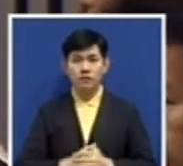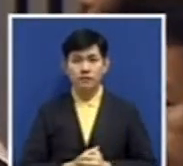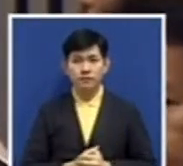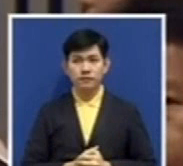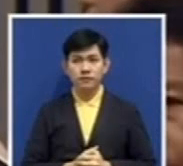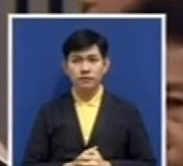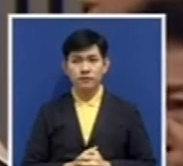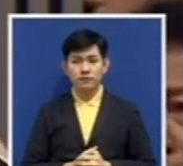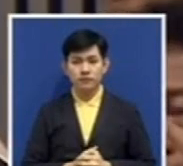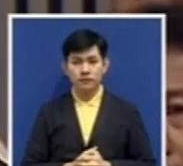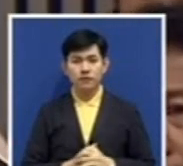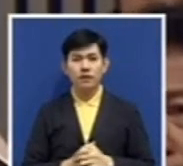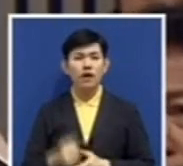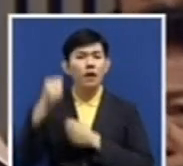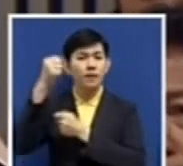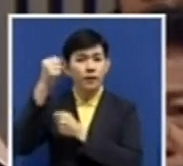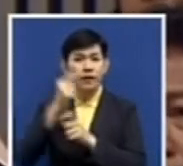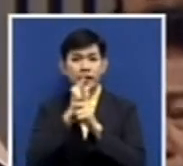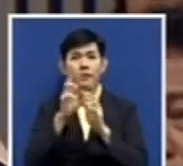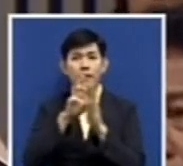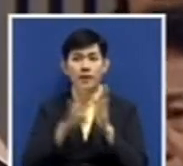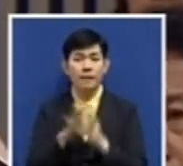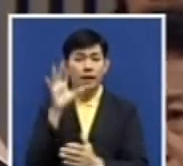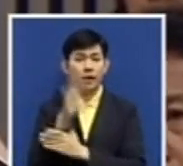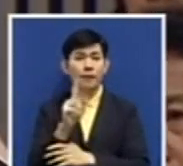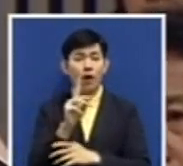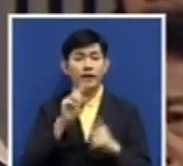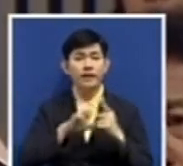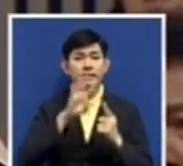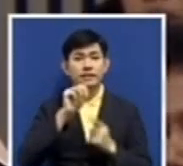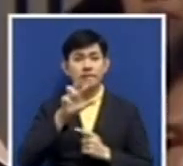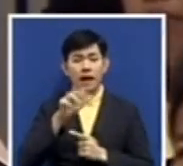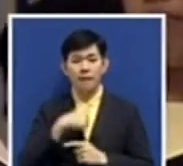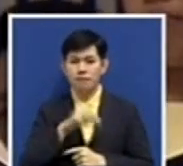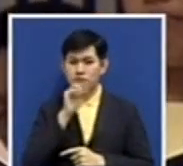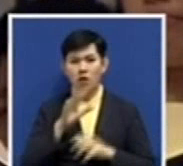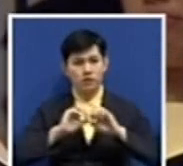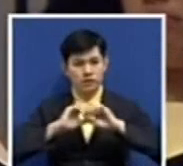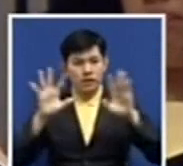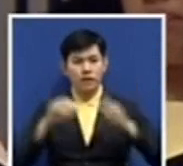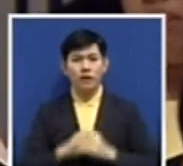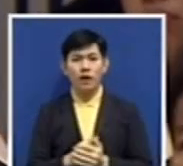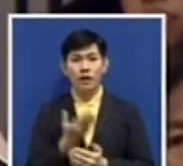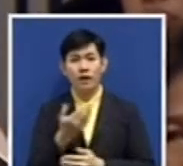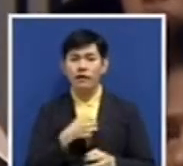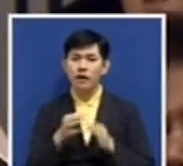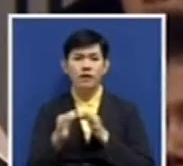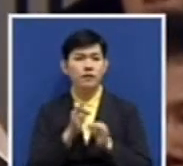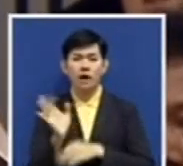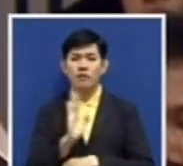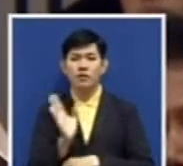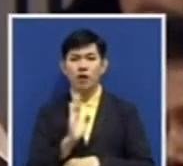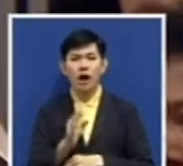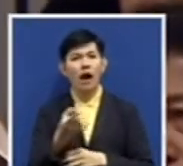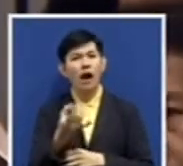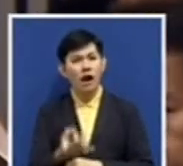าการประท้วงตามข้อบังคับข้อ43ก็บอกชัดเจนท่านไม่ต้องอธิบายเรื่องอะ